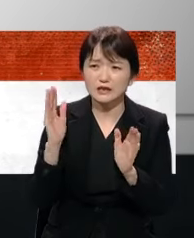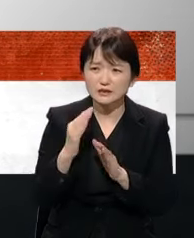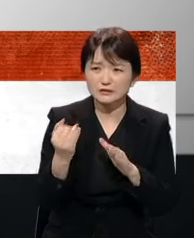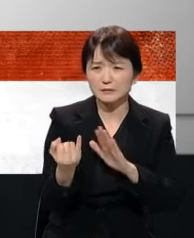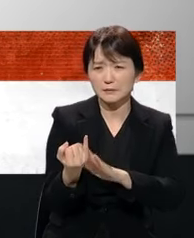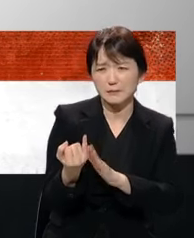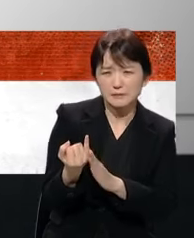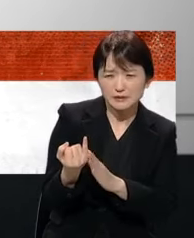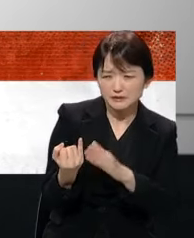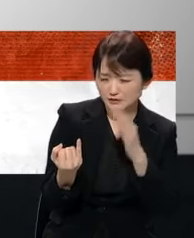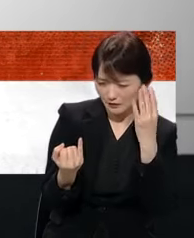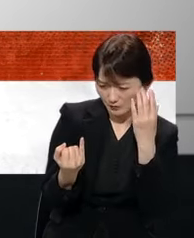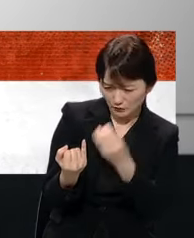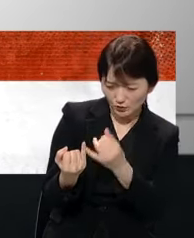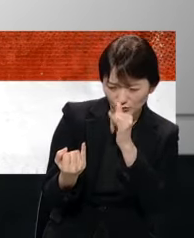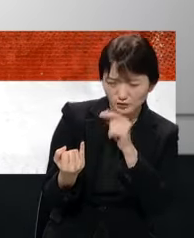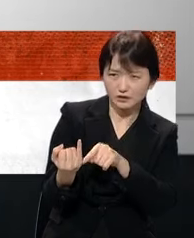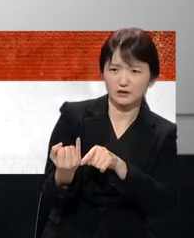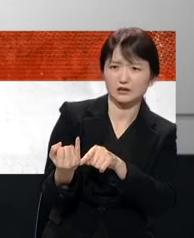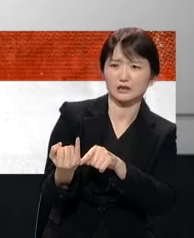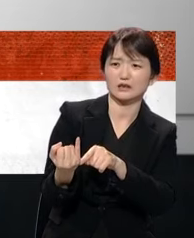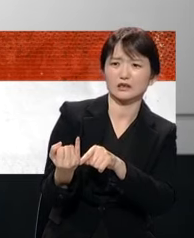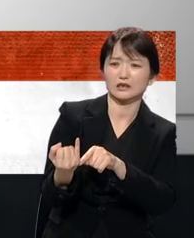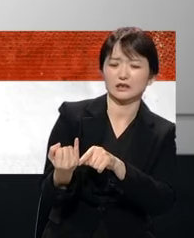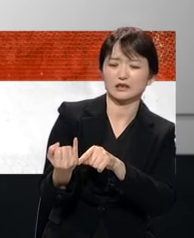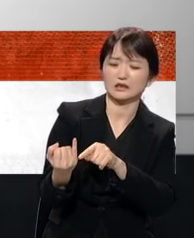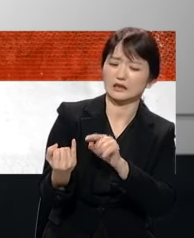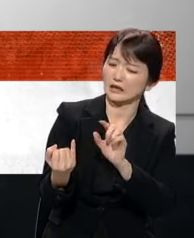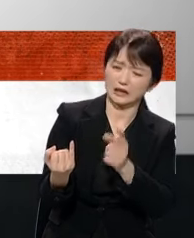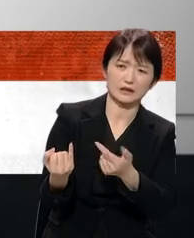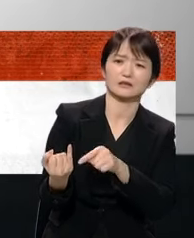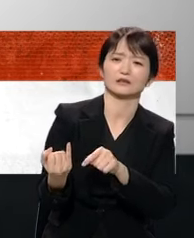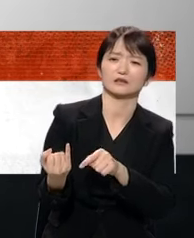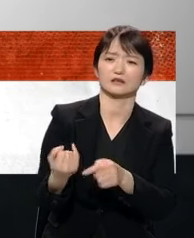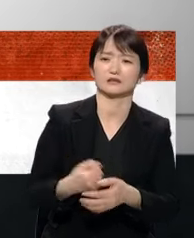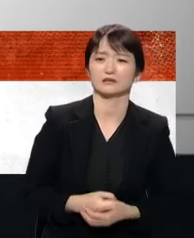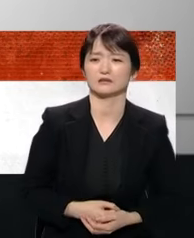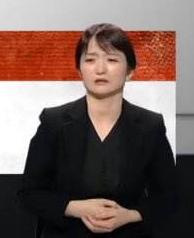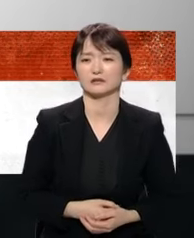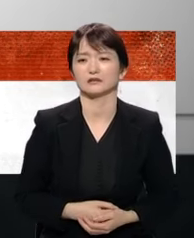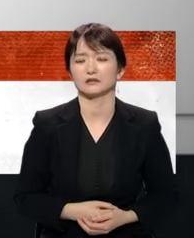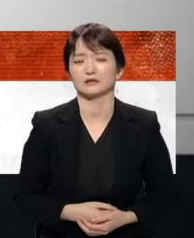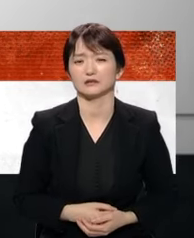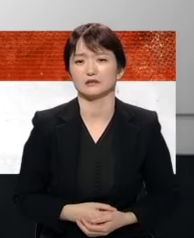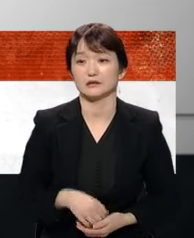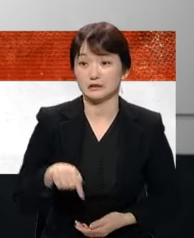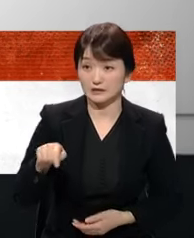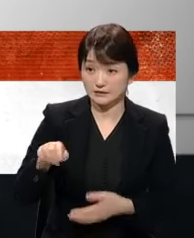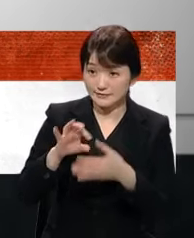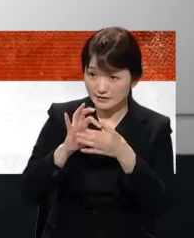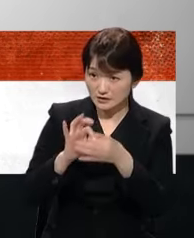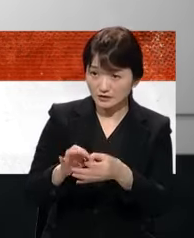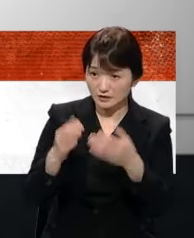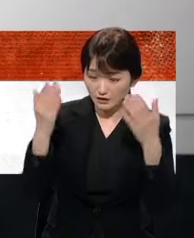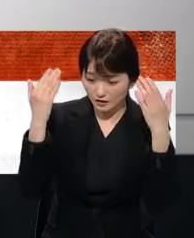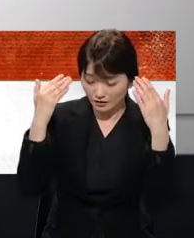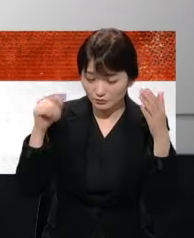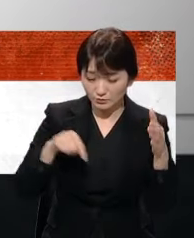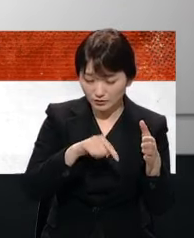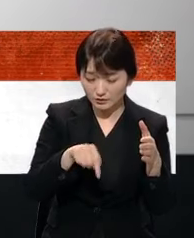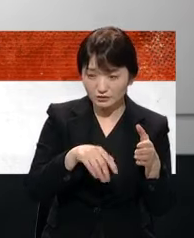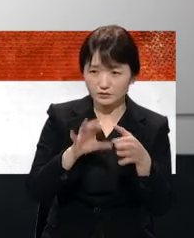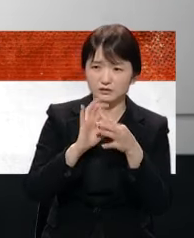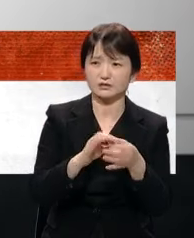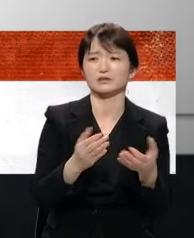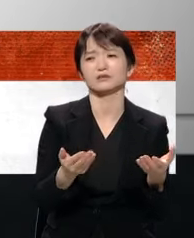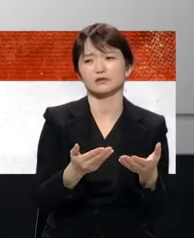보거든요. 예, 그거 정말로 아니라고 생각하고 해서 그거를 계속 하면서 학교에서